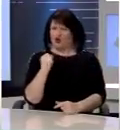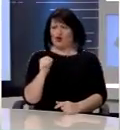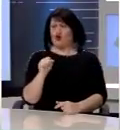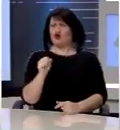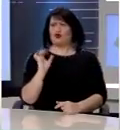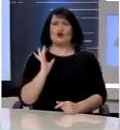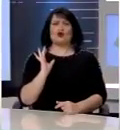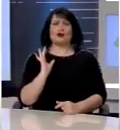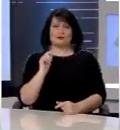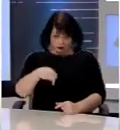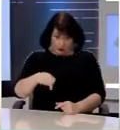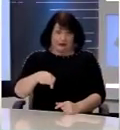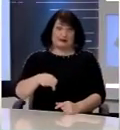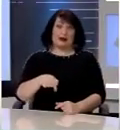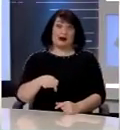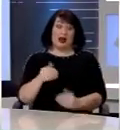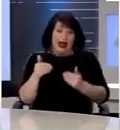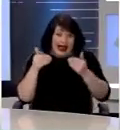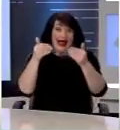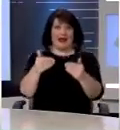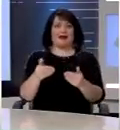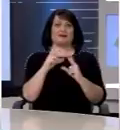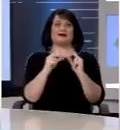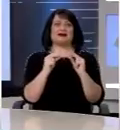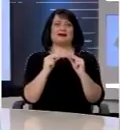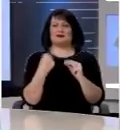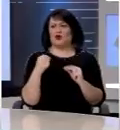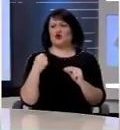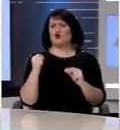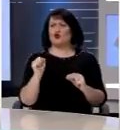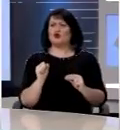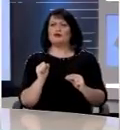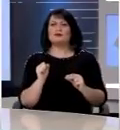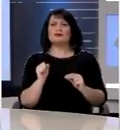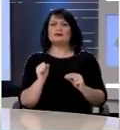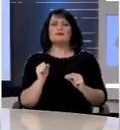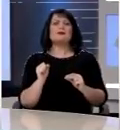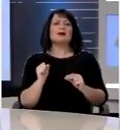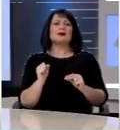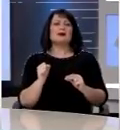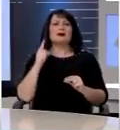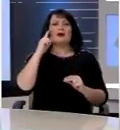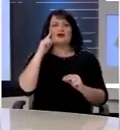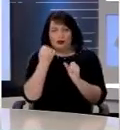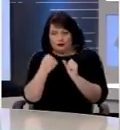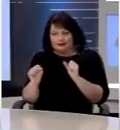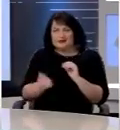να συνενέσει στη μετάθεση της συζήτησης, ώστε αυτή τελικά να γίνει εν διαπουσία